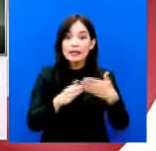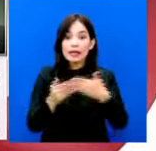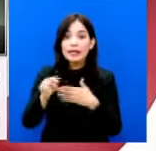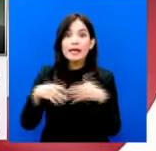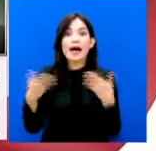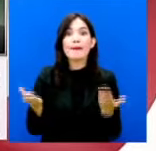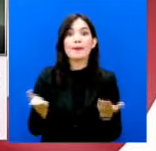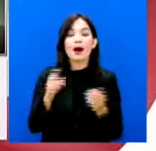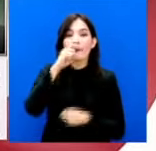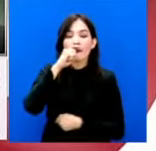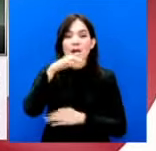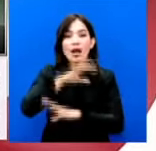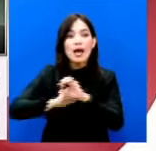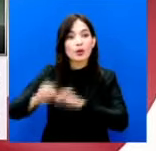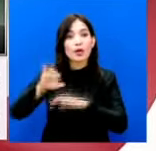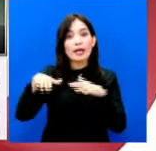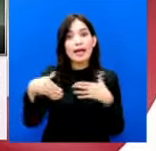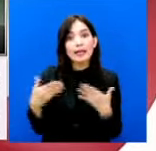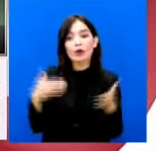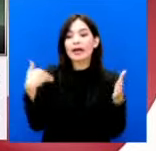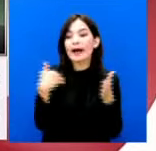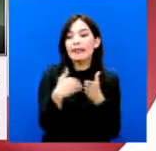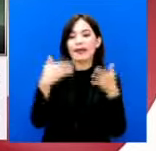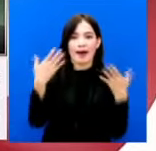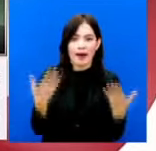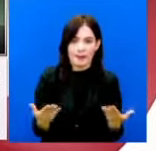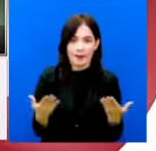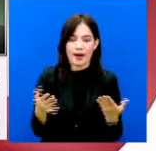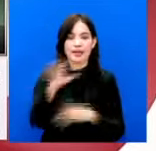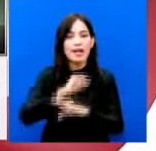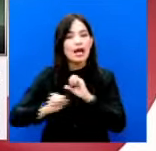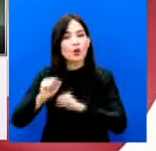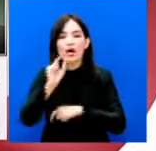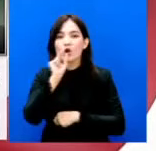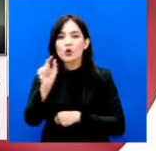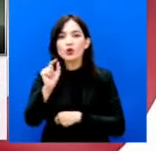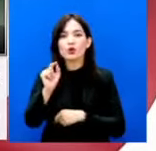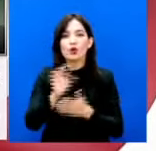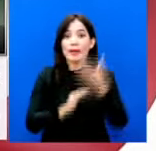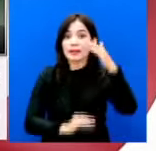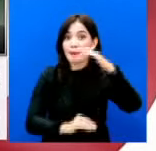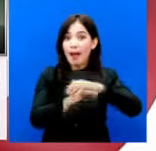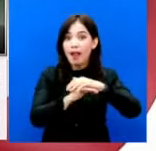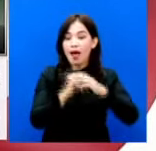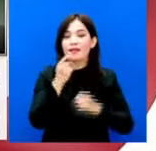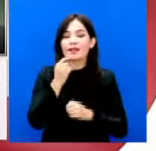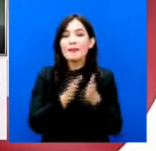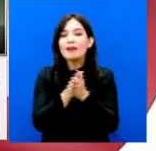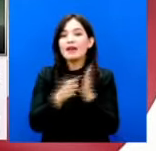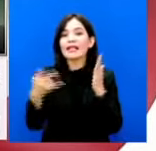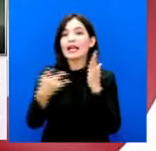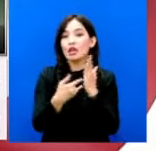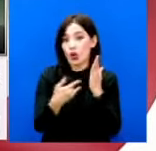yang Bapak lakukan atau pendekatan apa yang akan Bapak lakukan untuk mengoptimalkan pemanfaatan